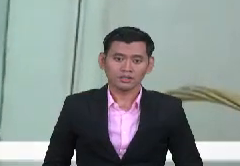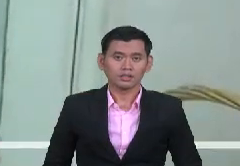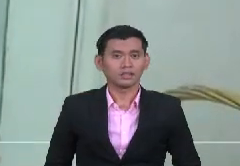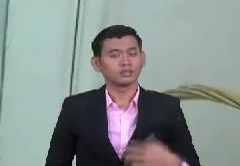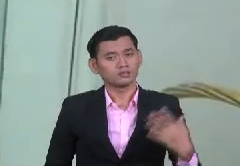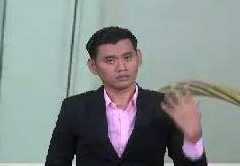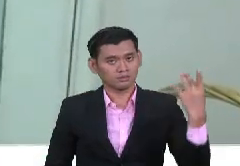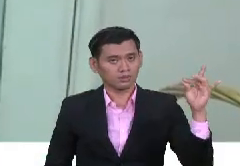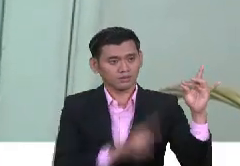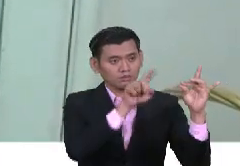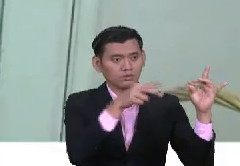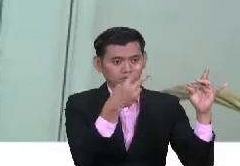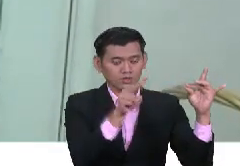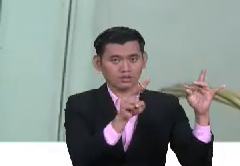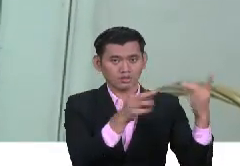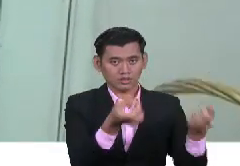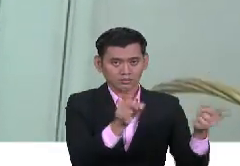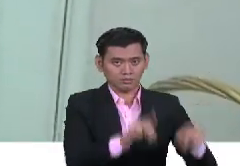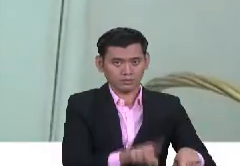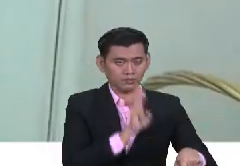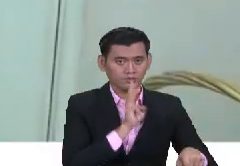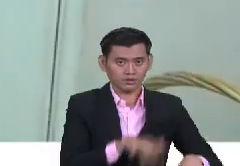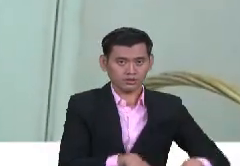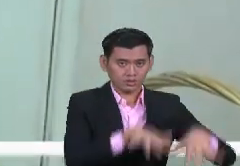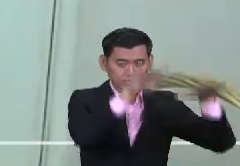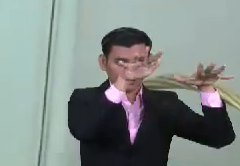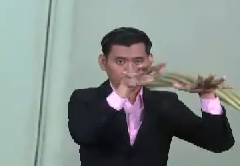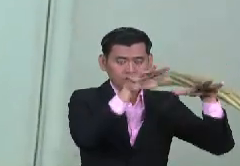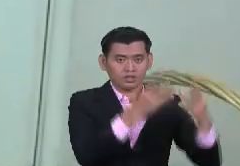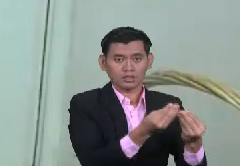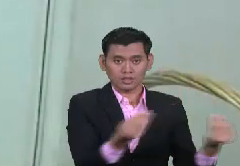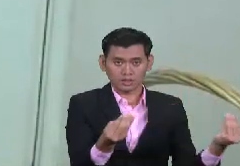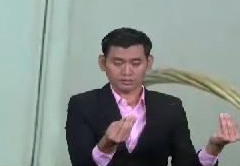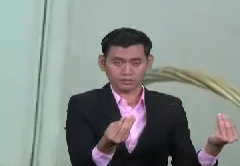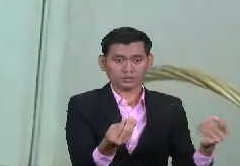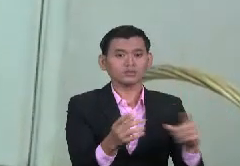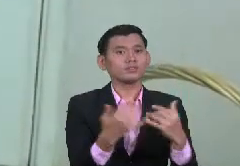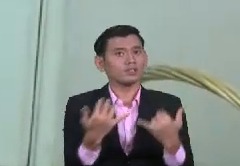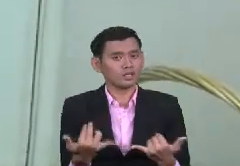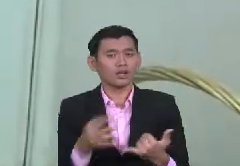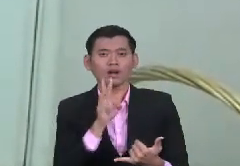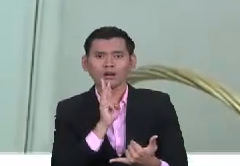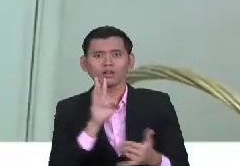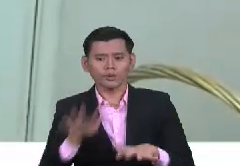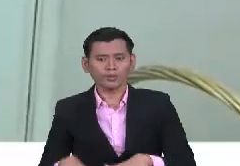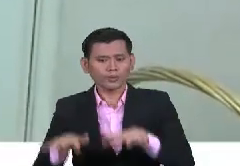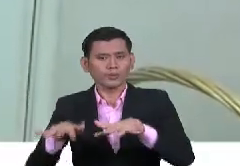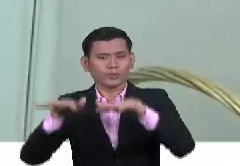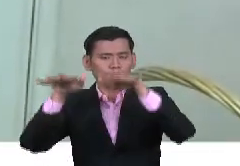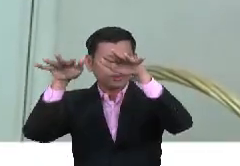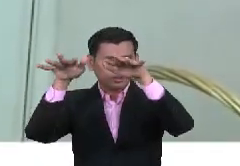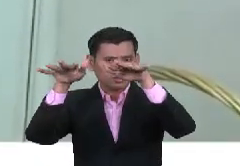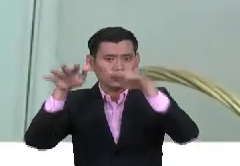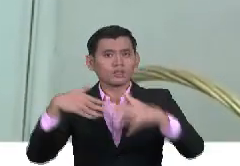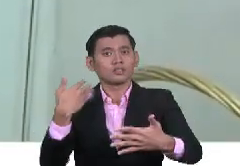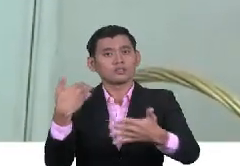Bulan 12 tu banjir besar tu, tapi dia banjir lumpur. Ini air naik betul-betul punya sampai parah